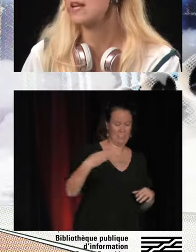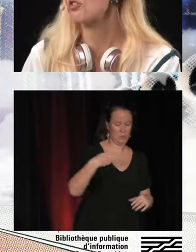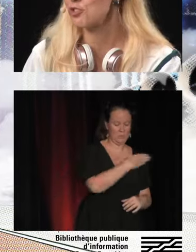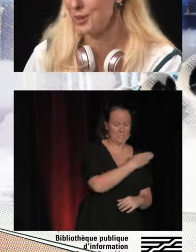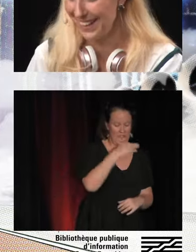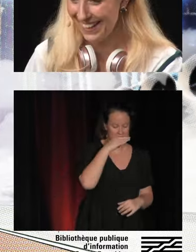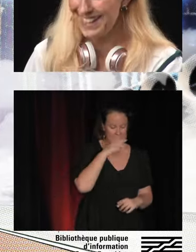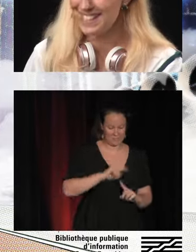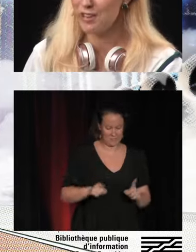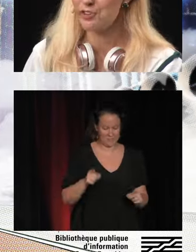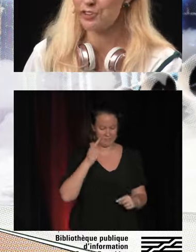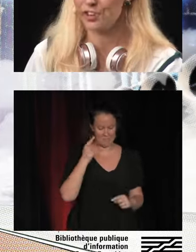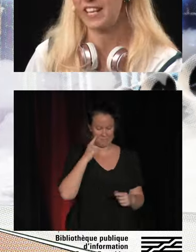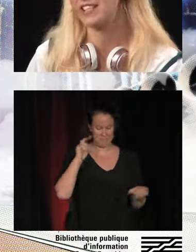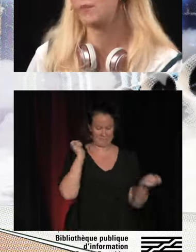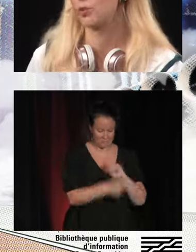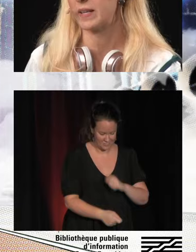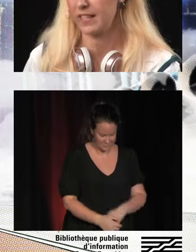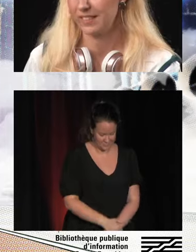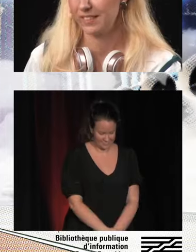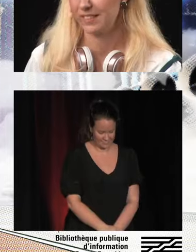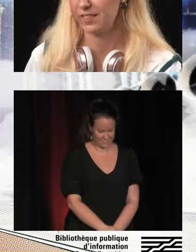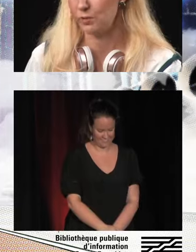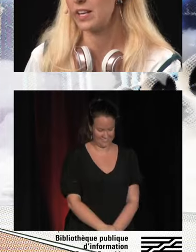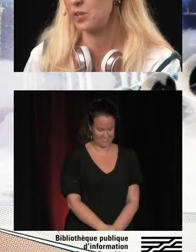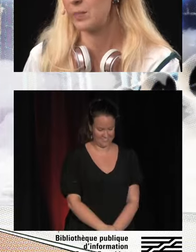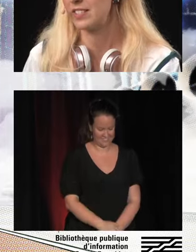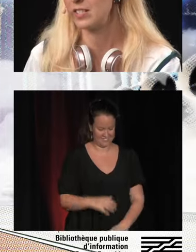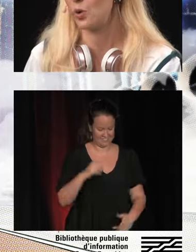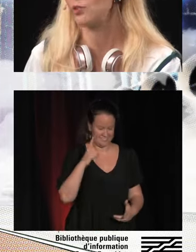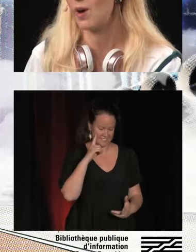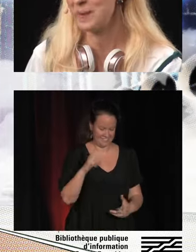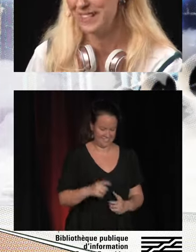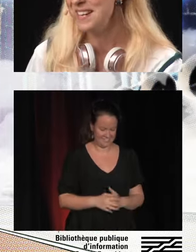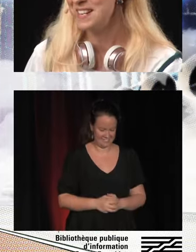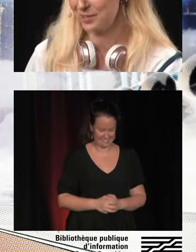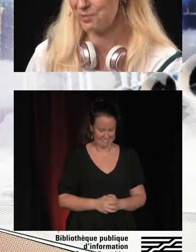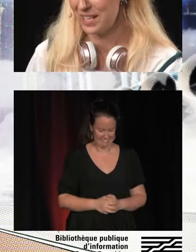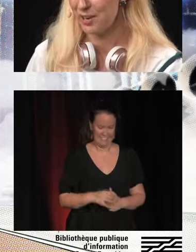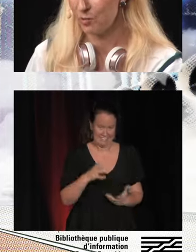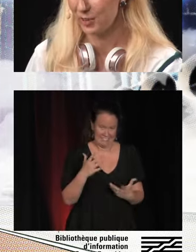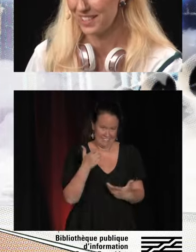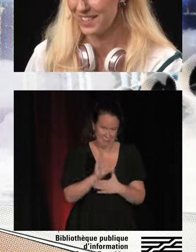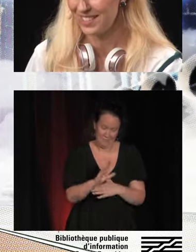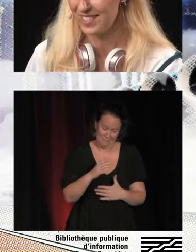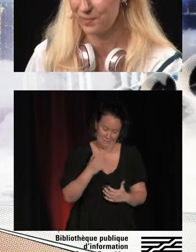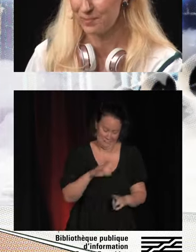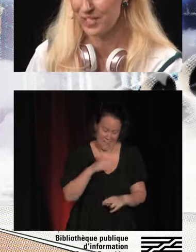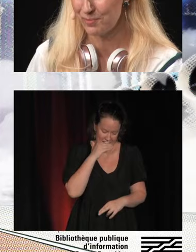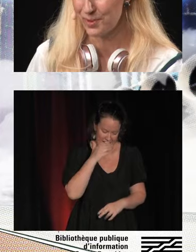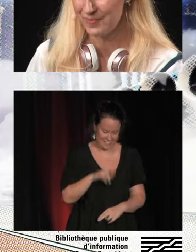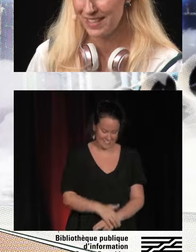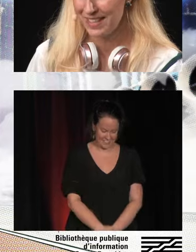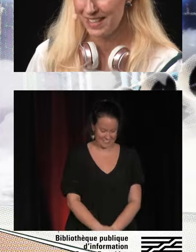parce que si le jeu change, allez si pour le spectacle. Sauf que là j'ai pris ma décision un tour après. Donc vous allez voir qu'on va regretter cette